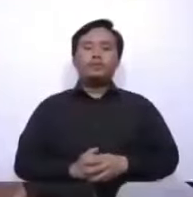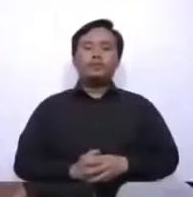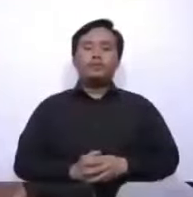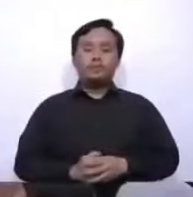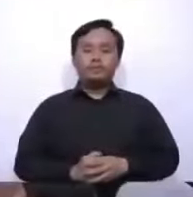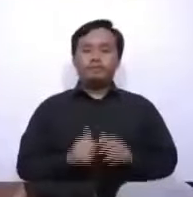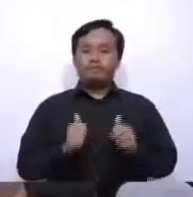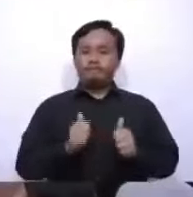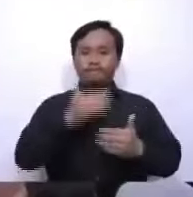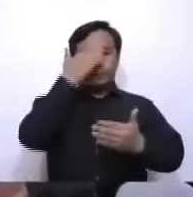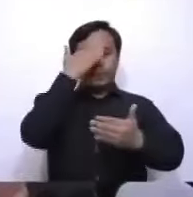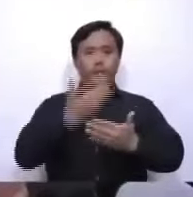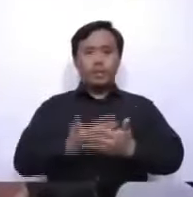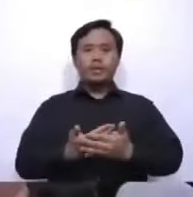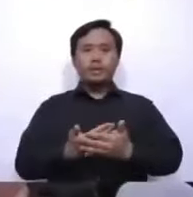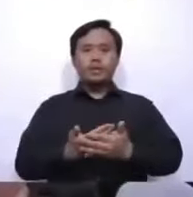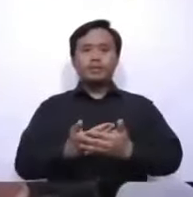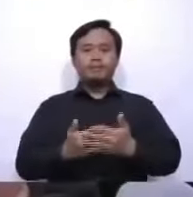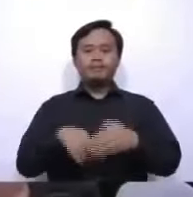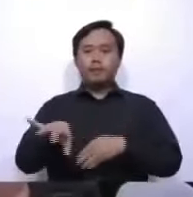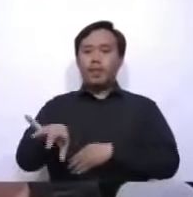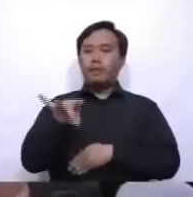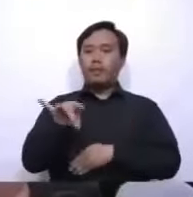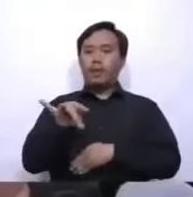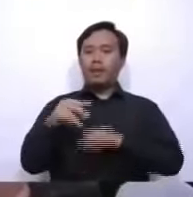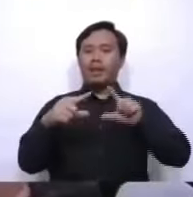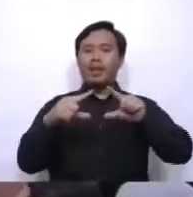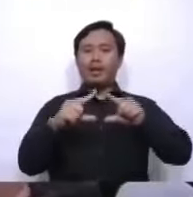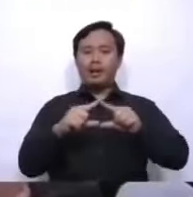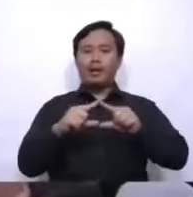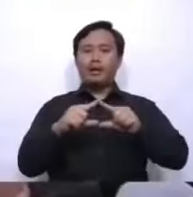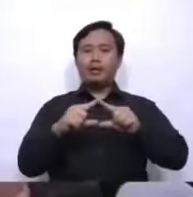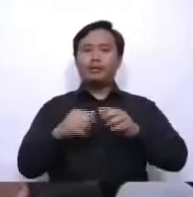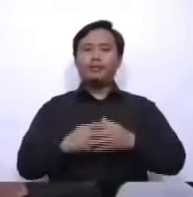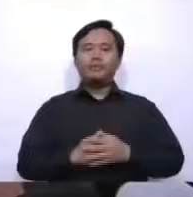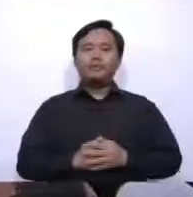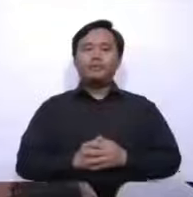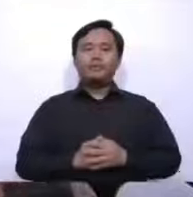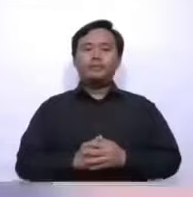Baik, terima kasih. Saya akan mengambil huruf A. Ibrahim, boleh minta tolong?